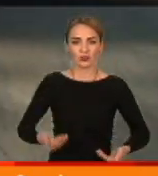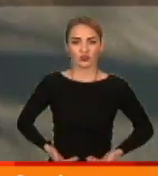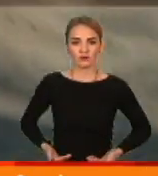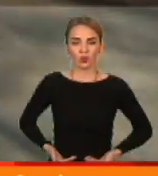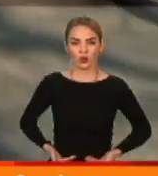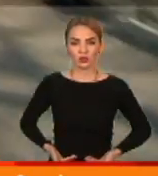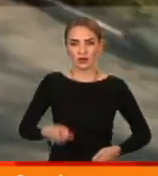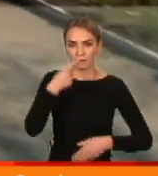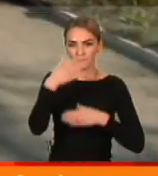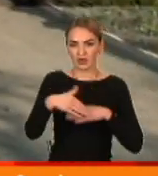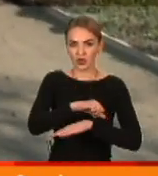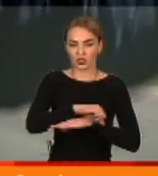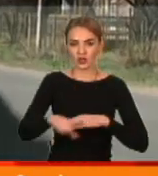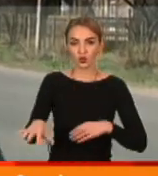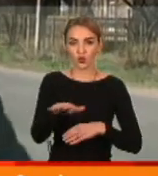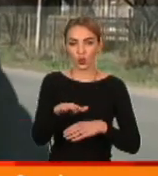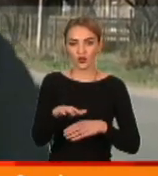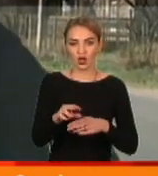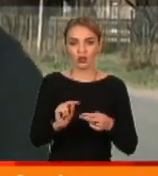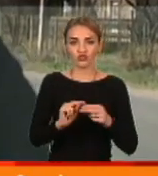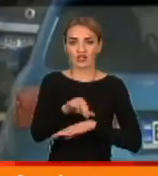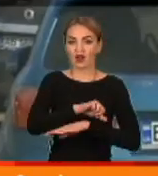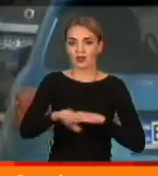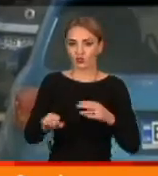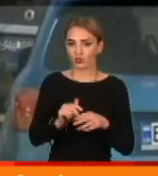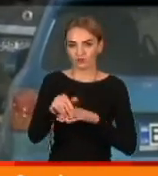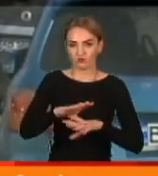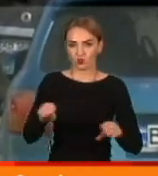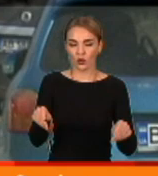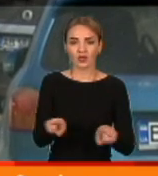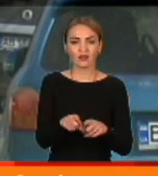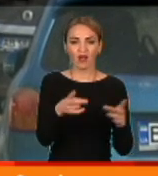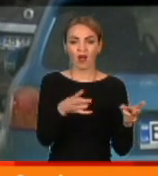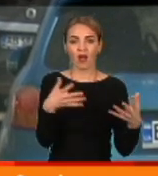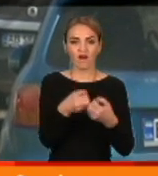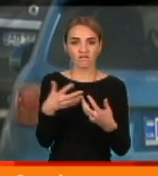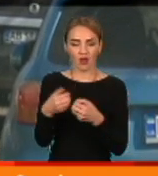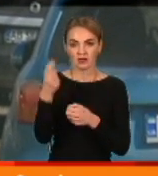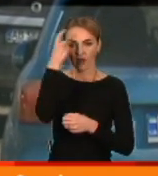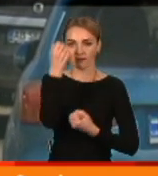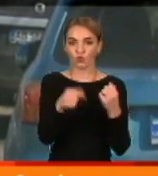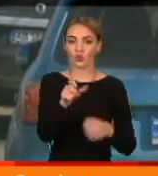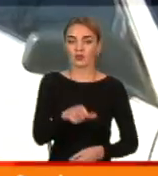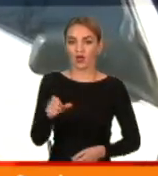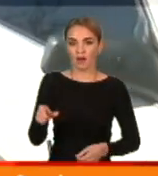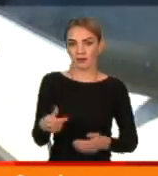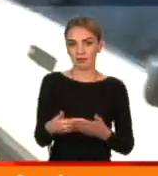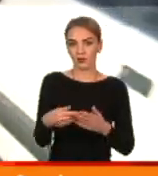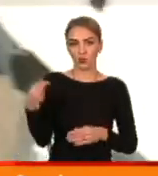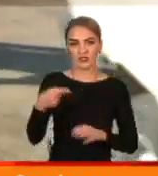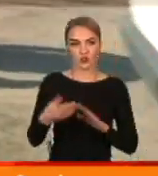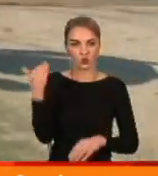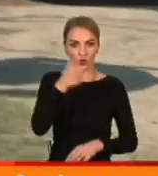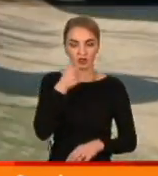Здесь приграничная зона, он раз через границу на ту сторону перешел и все. Таких аварій з п'яними водіями торік в Україні сталося близько